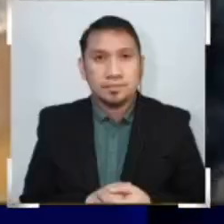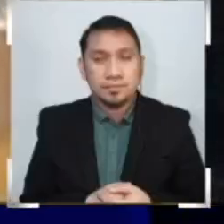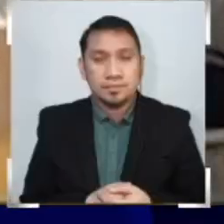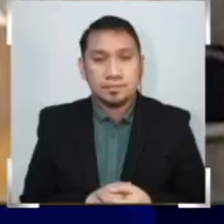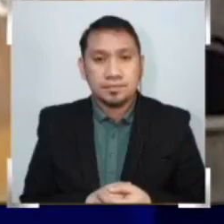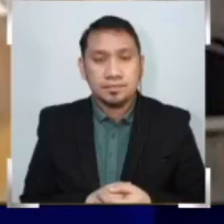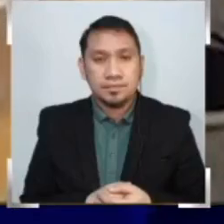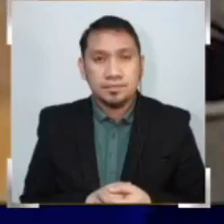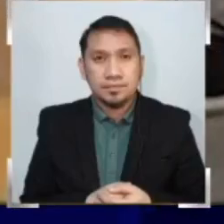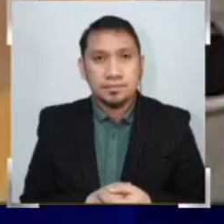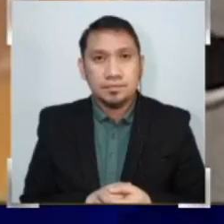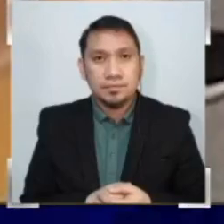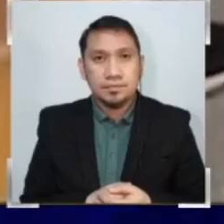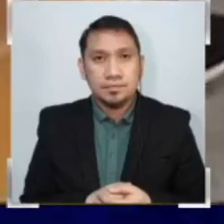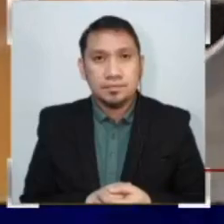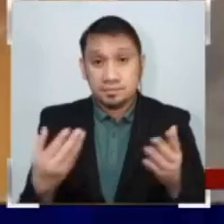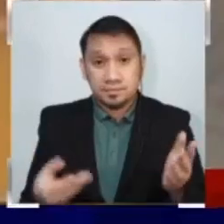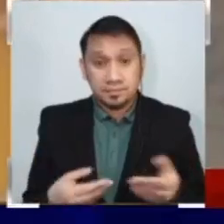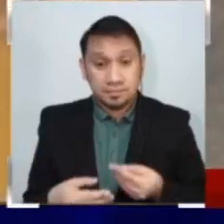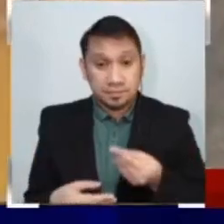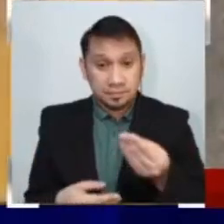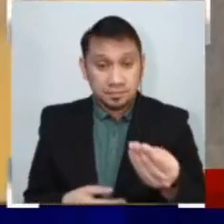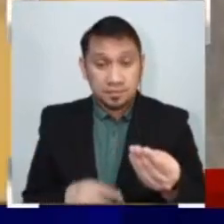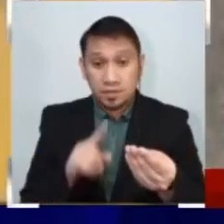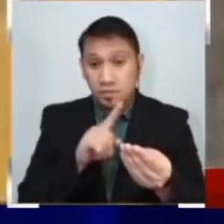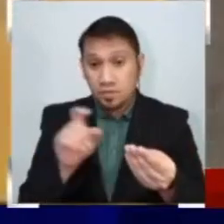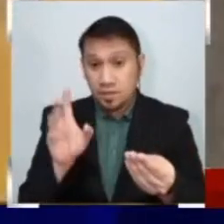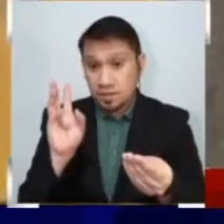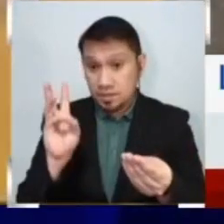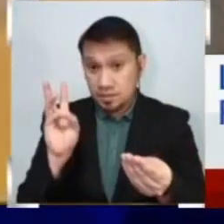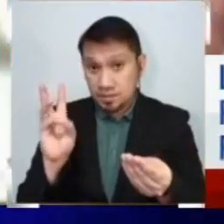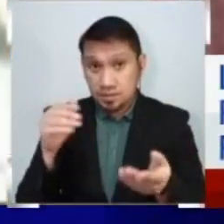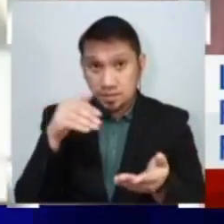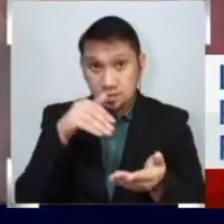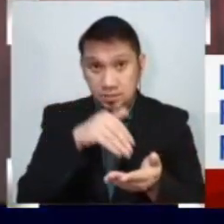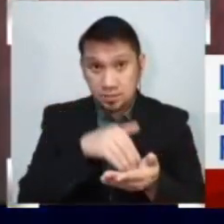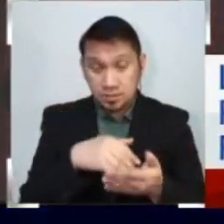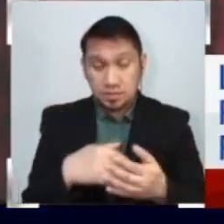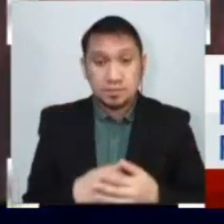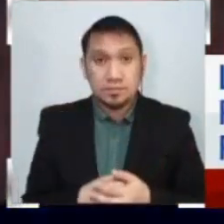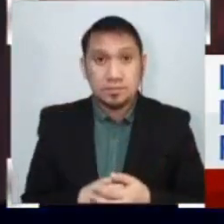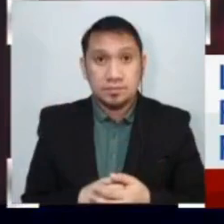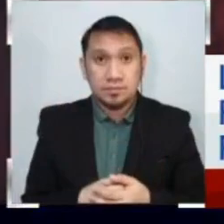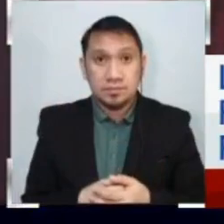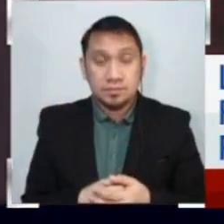Pagkaabot ng perang 160,000 pesos sa target ng operasyon.